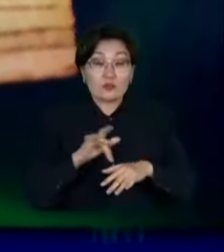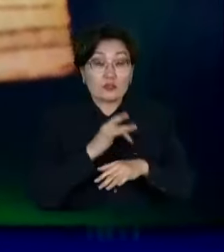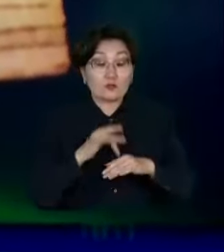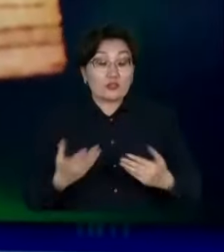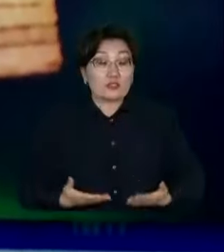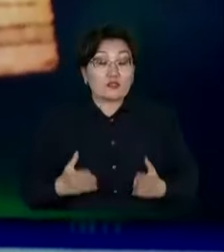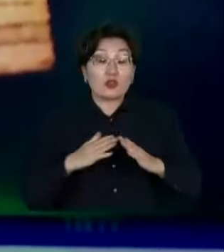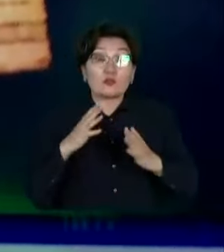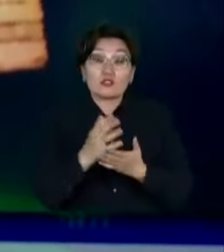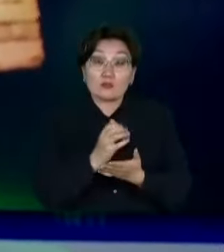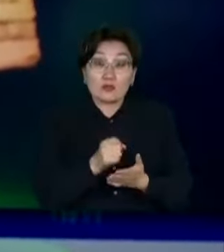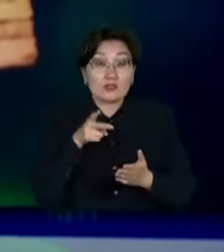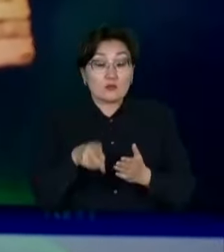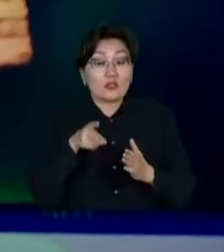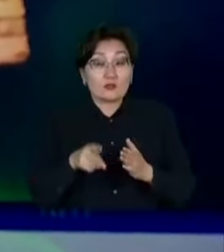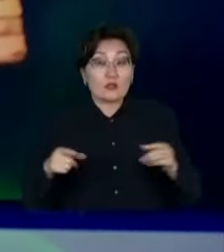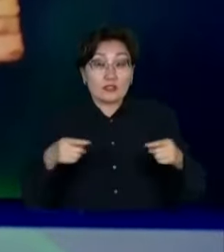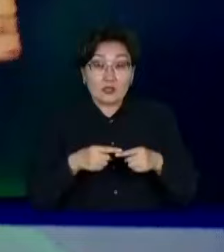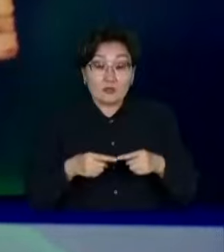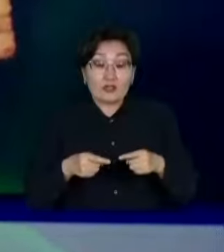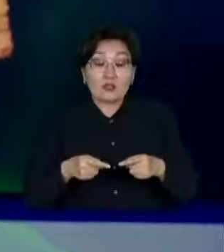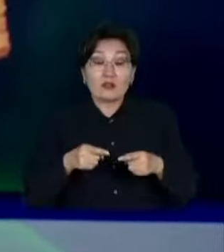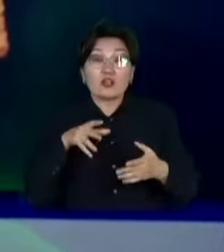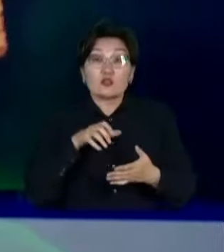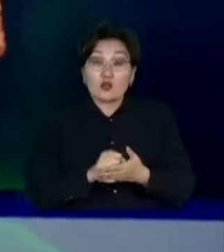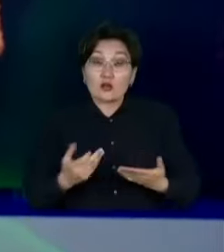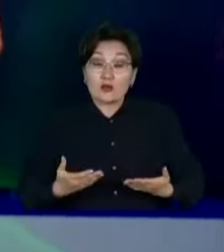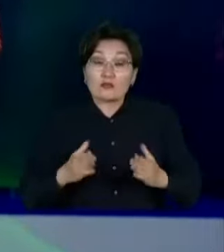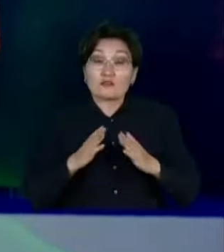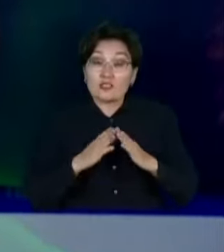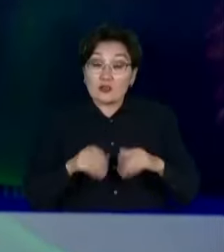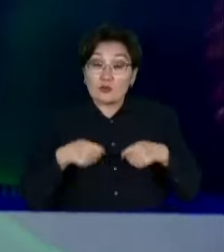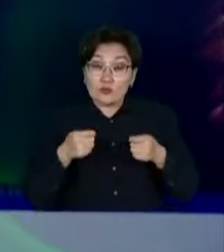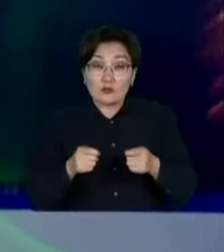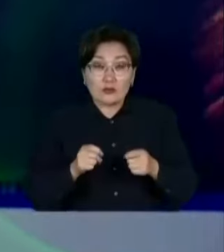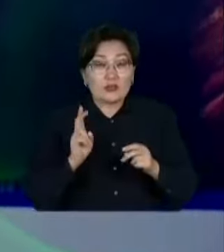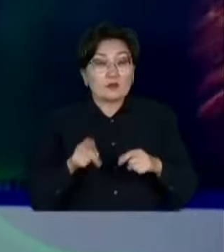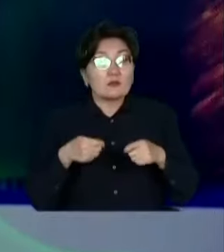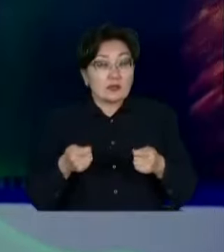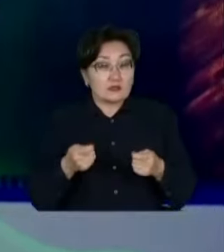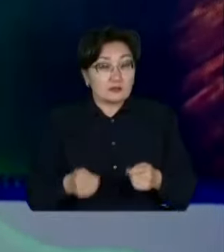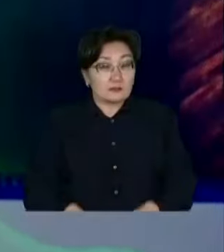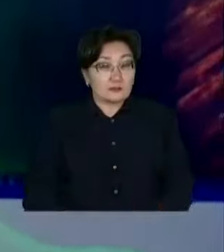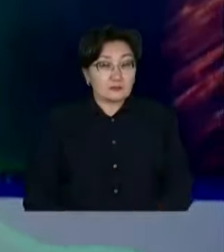тұрғын үй қорынан 2000 жалдамалы баспана бөлінген еді. Пәтер кімдерге берілді? Тақырыпта тілші жалғайды.